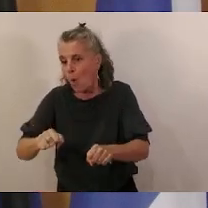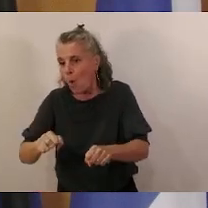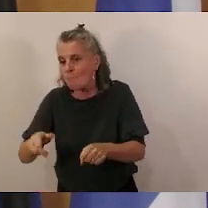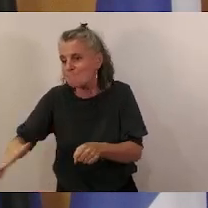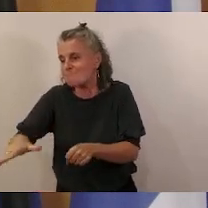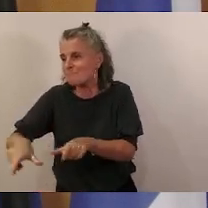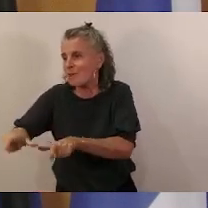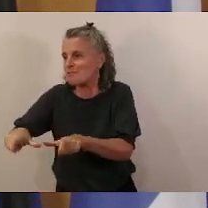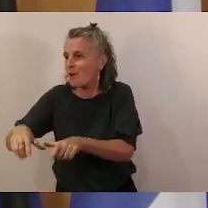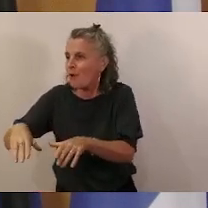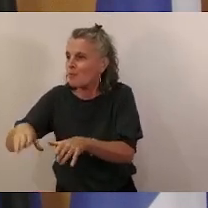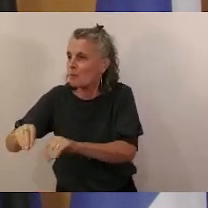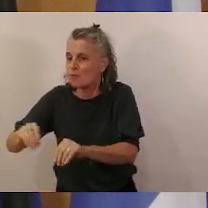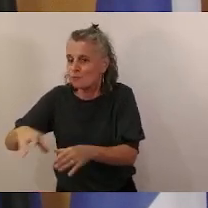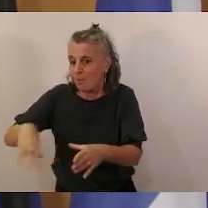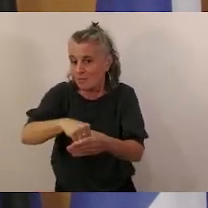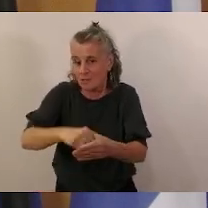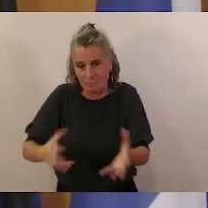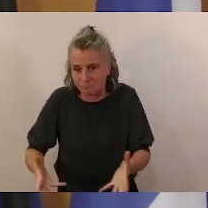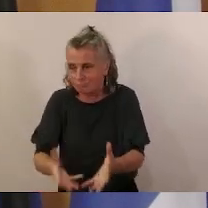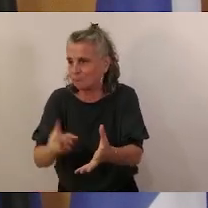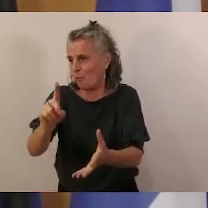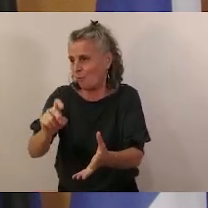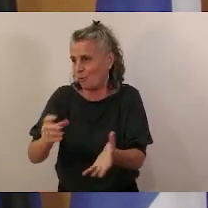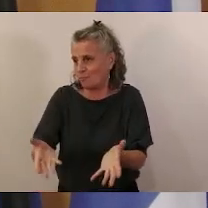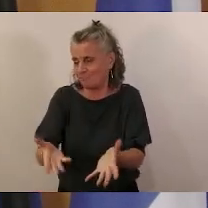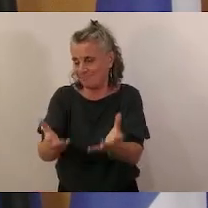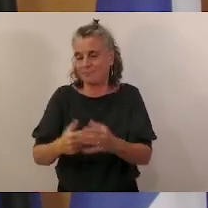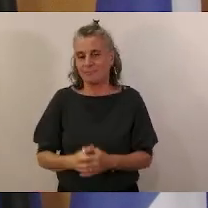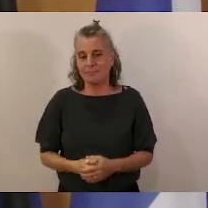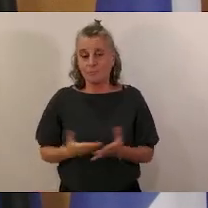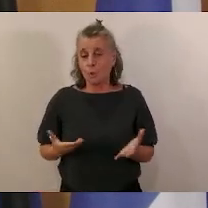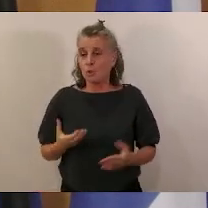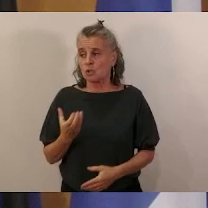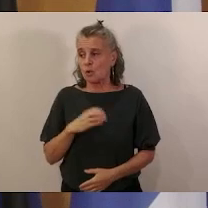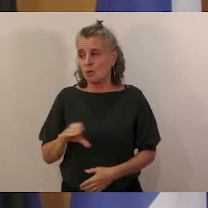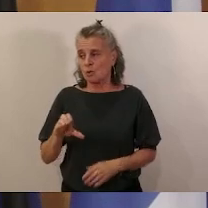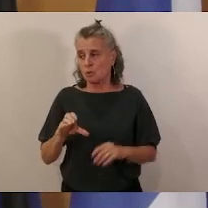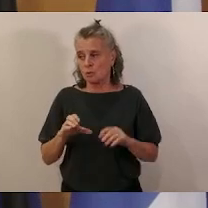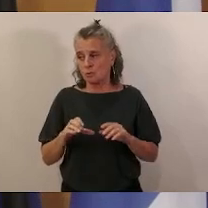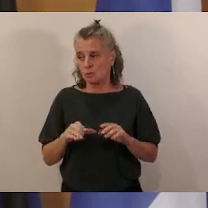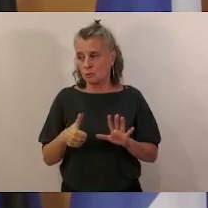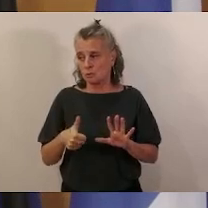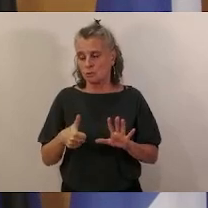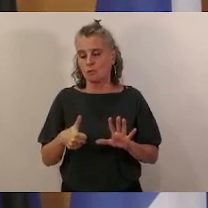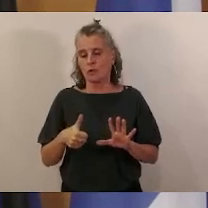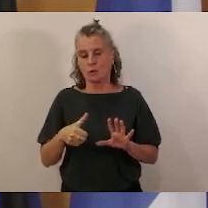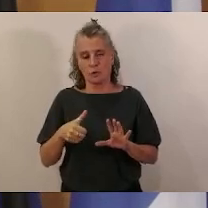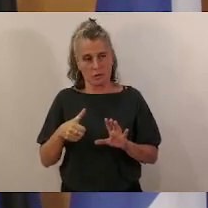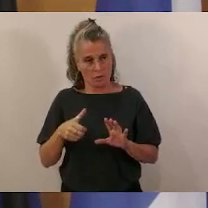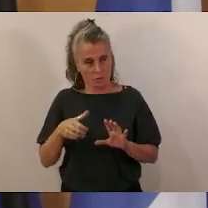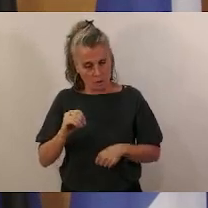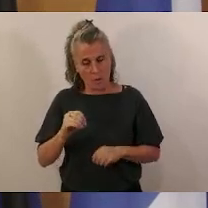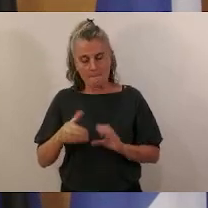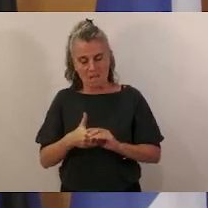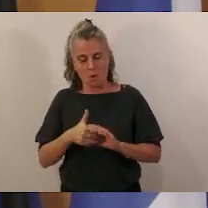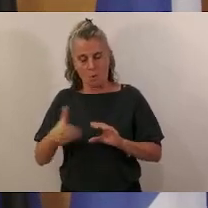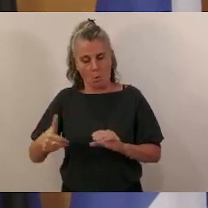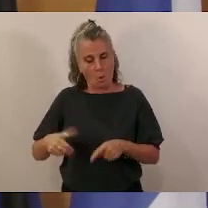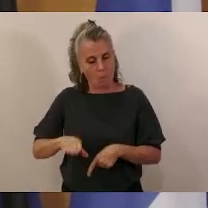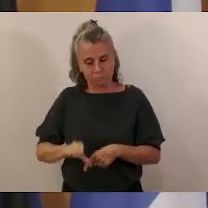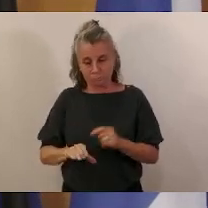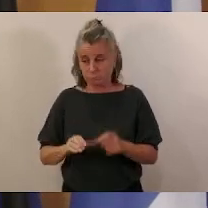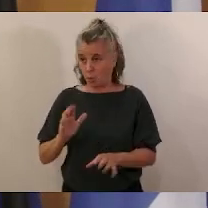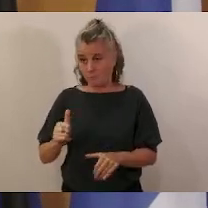au démarrage de 160 000 euros pour que l'année prochaine la régie de quartier puisse prendre sa